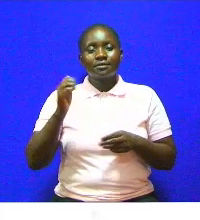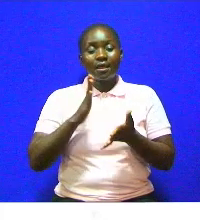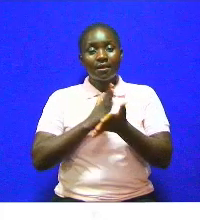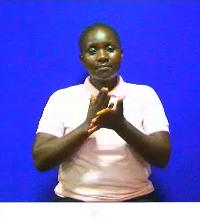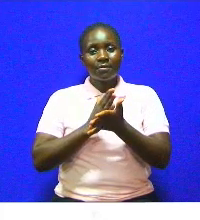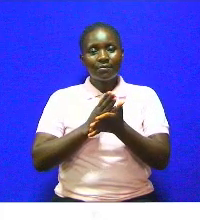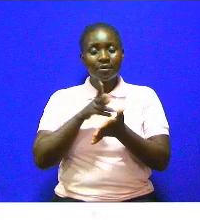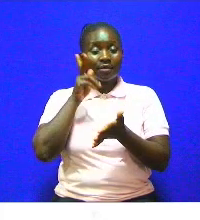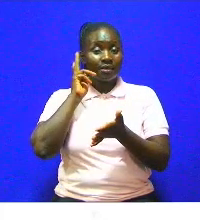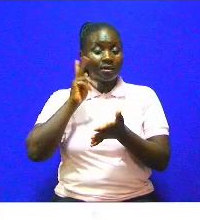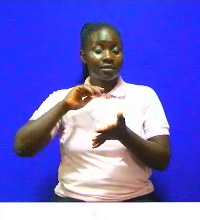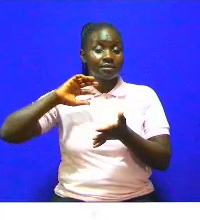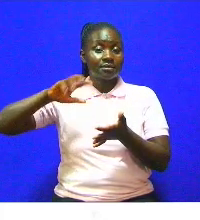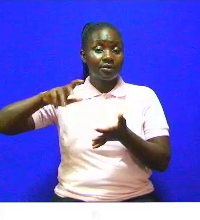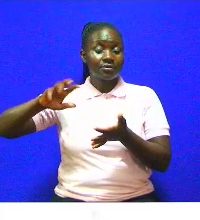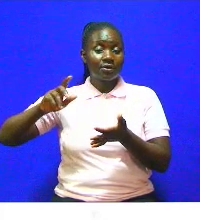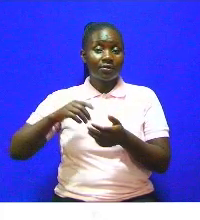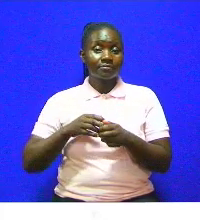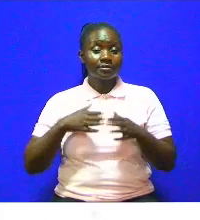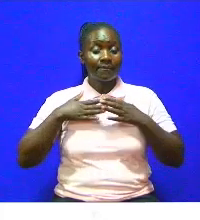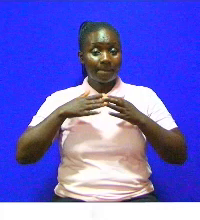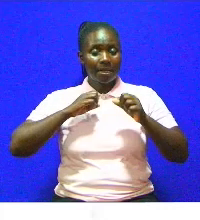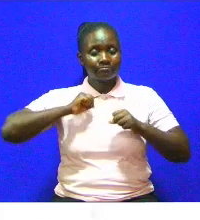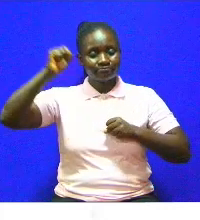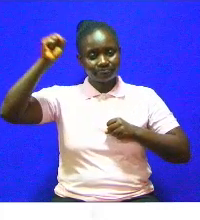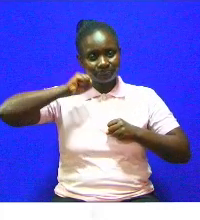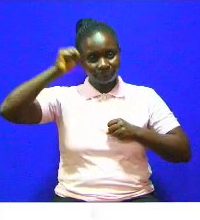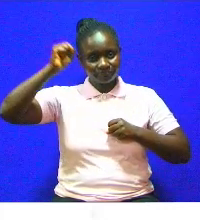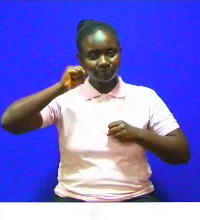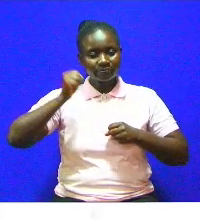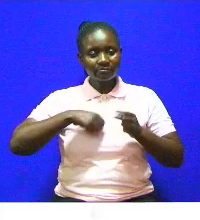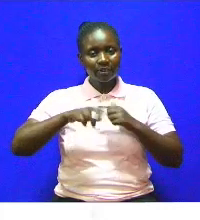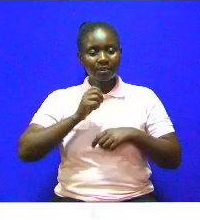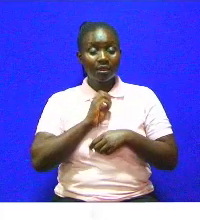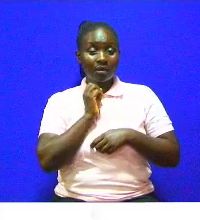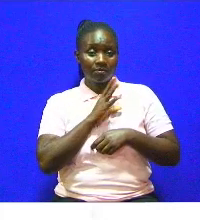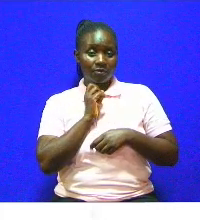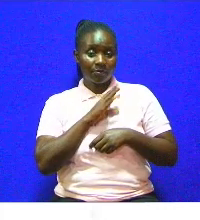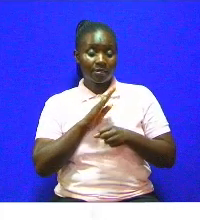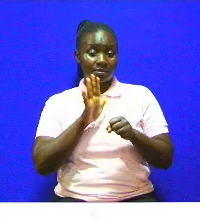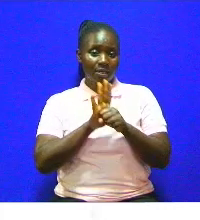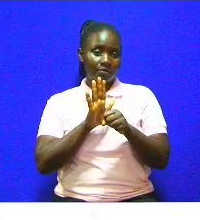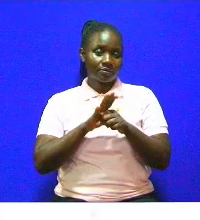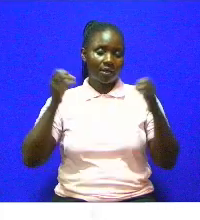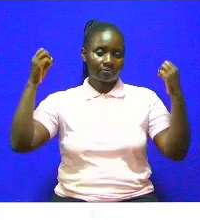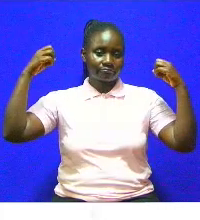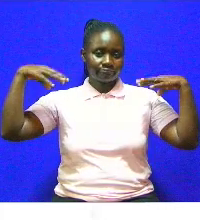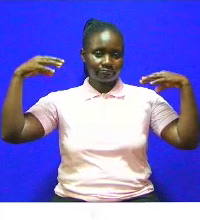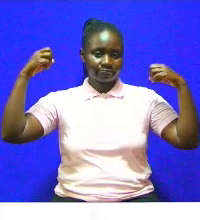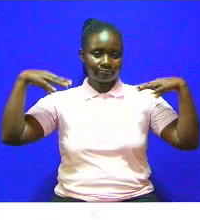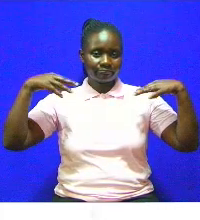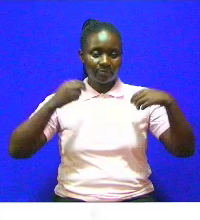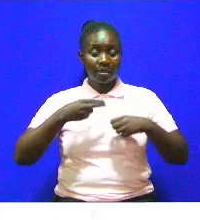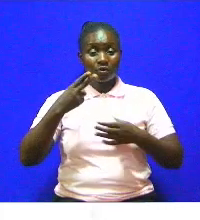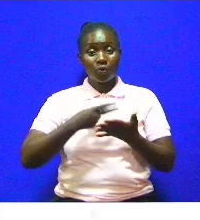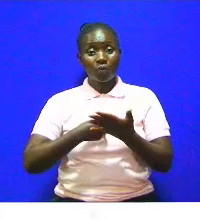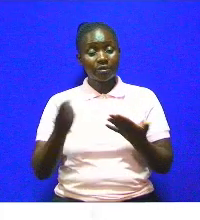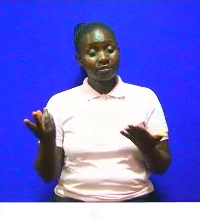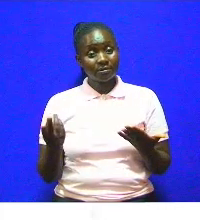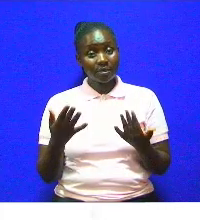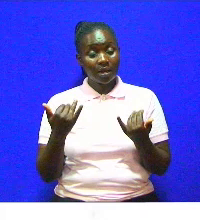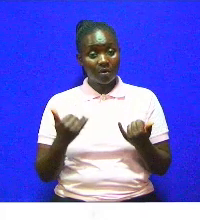muchie okisi bakora okorobekana ase nkeri abakwe murunganeria nokuburwa ko murero ase chiwiki ibere